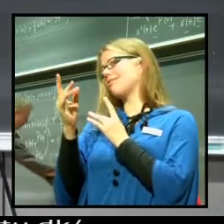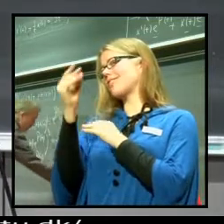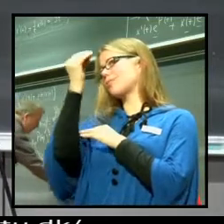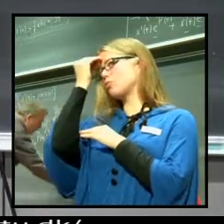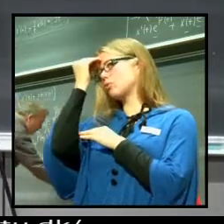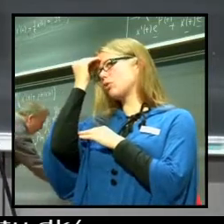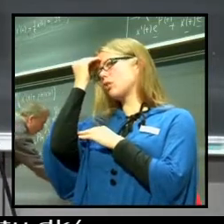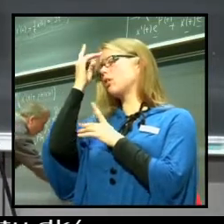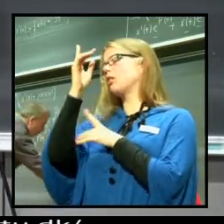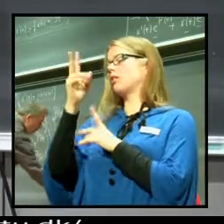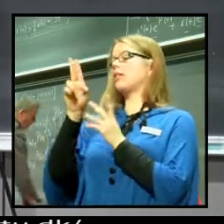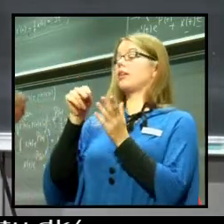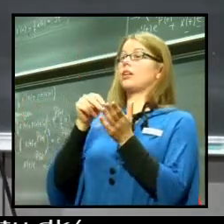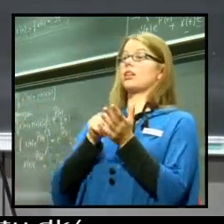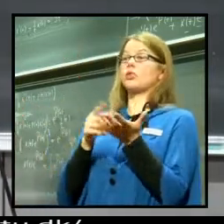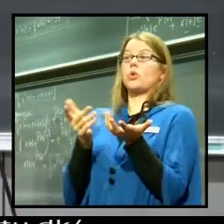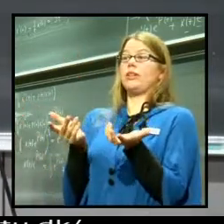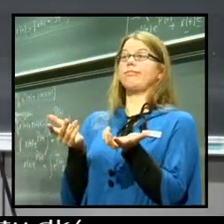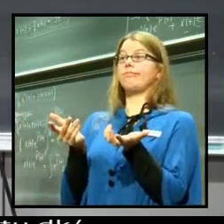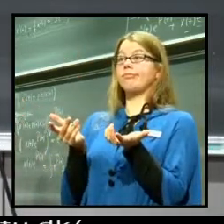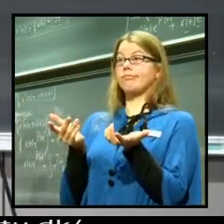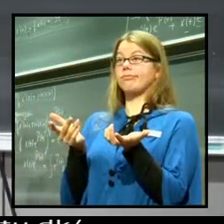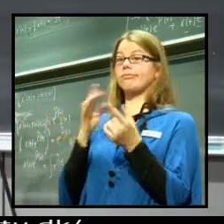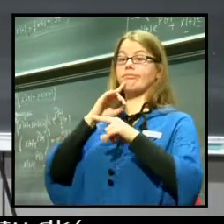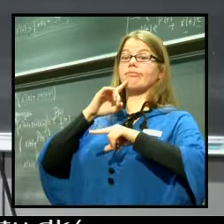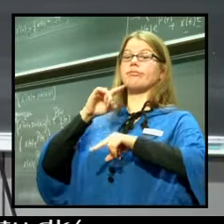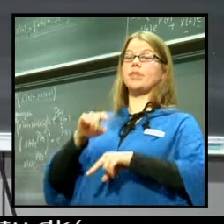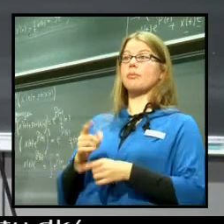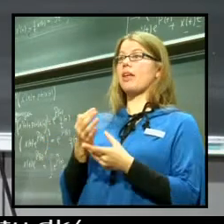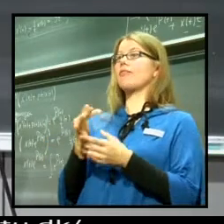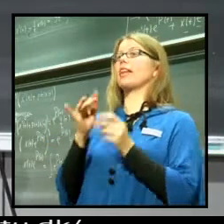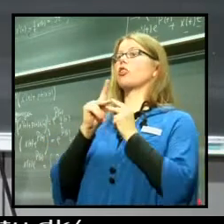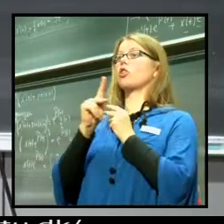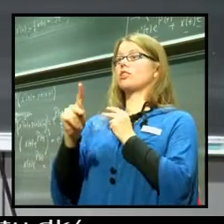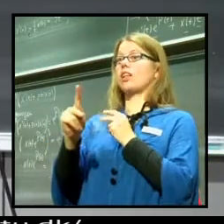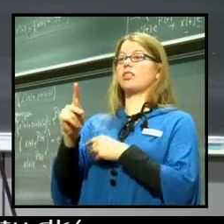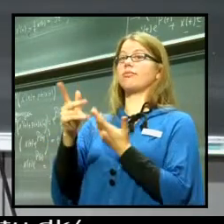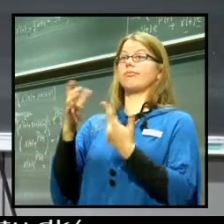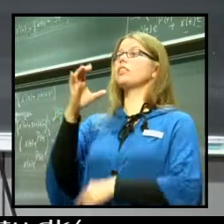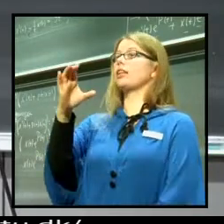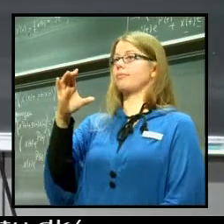her kan der stå en fuldstændig vilkårlig konstant, c.